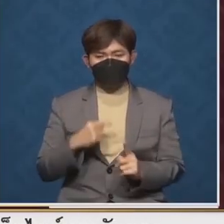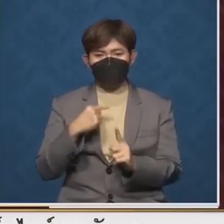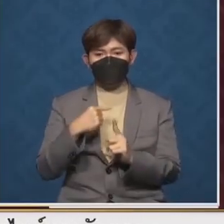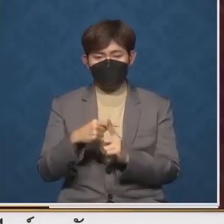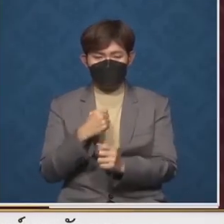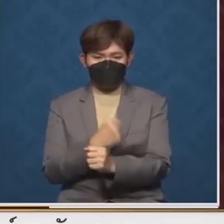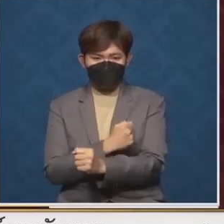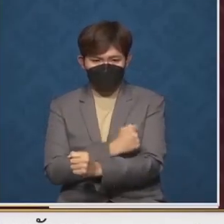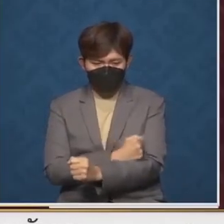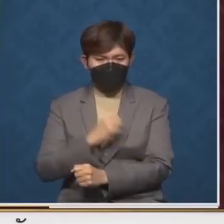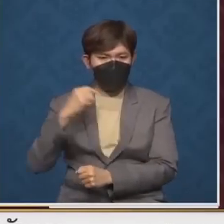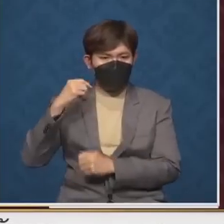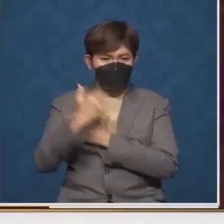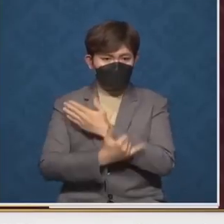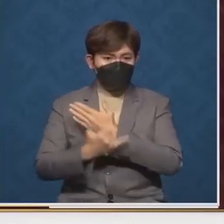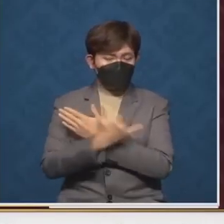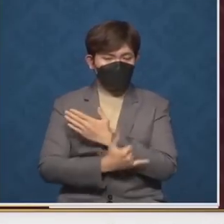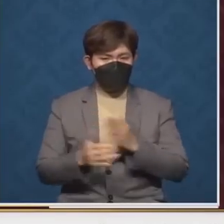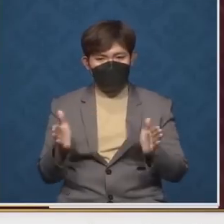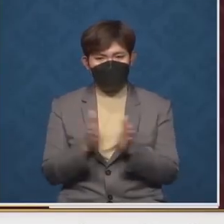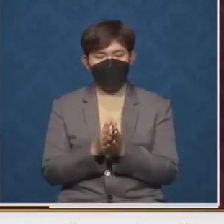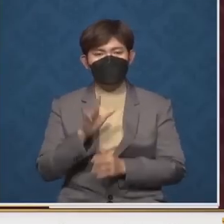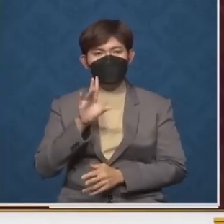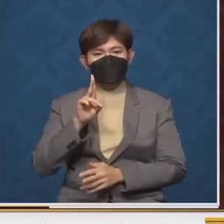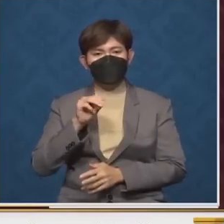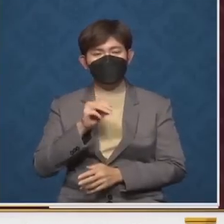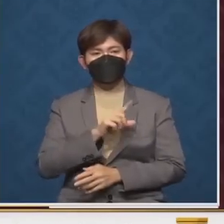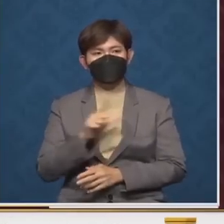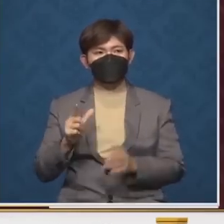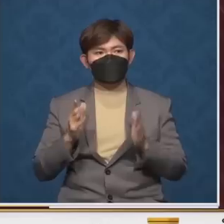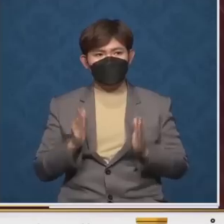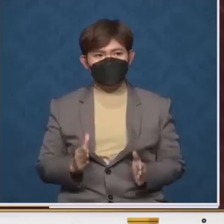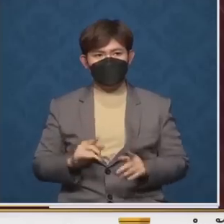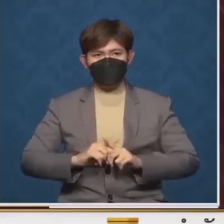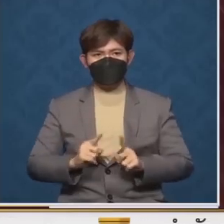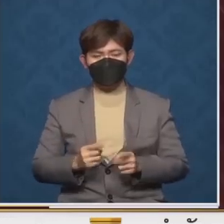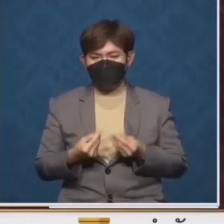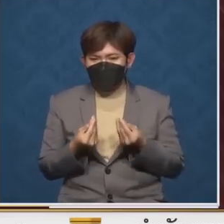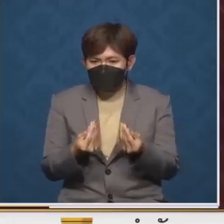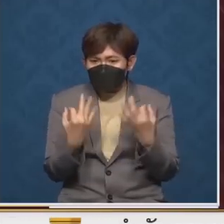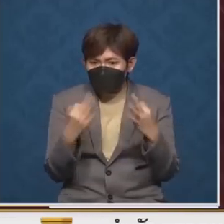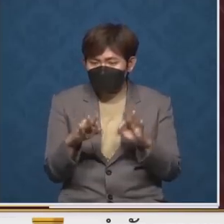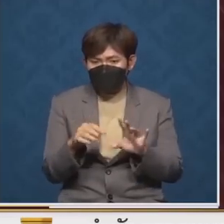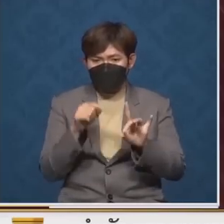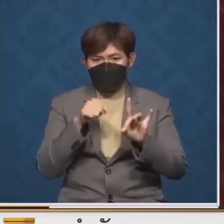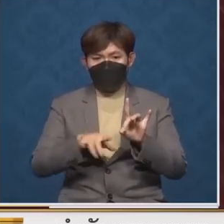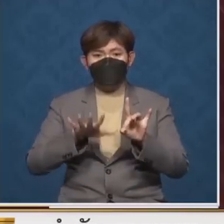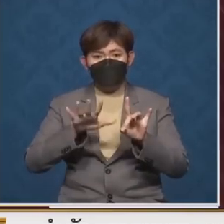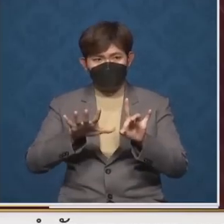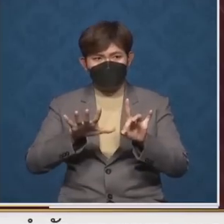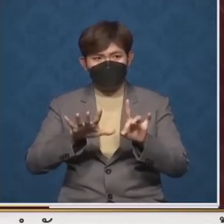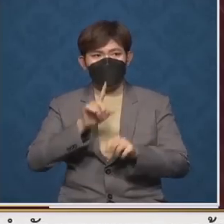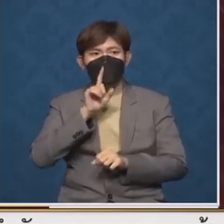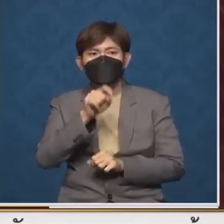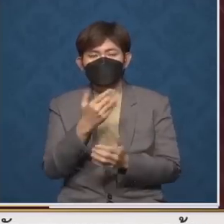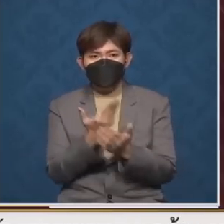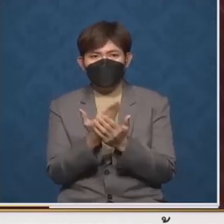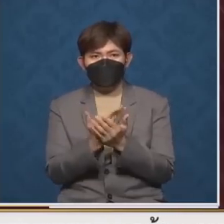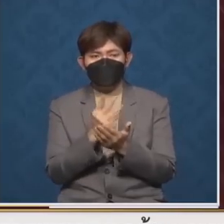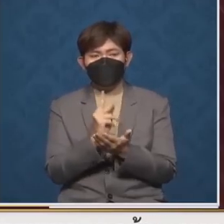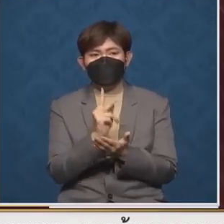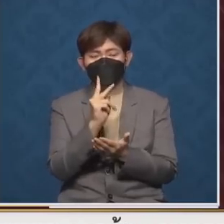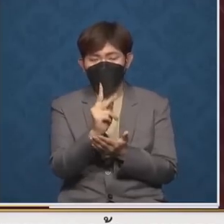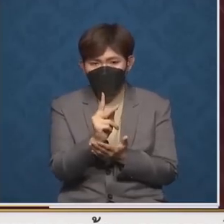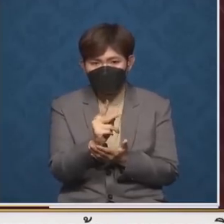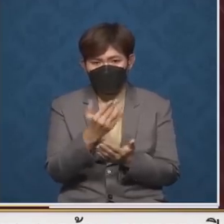านต่างด้านว่าบ70 ล้านแล้ทั้งจากอยู่ 8.5ผมคุจรินะครับแล้วเงินที่กลcileข heaven